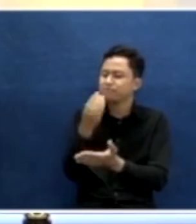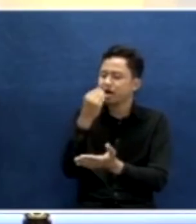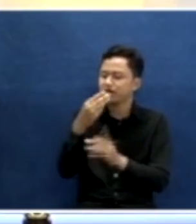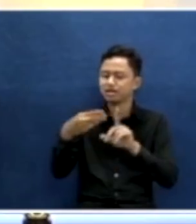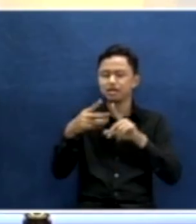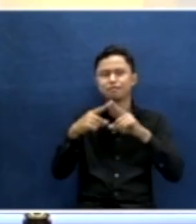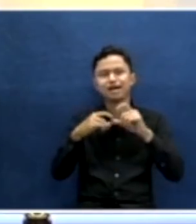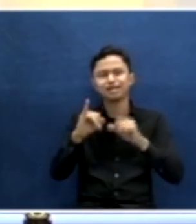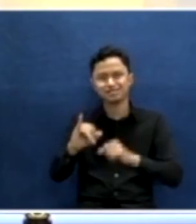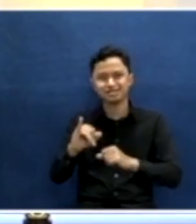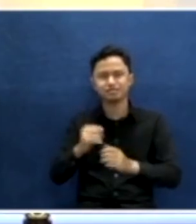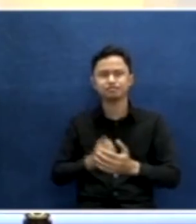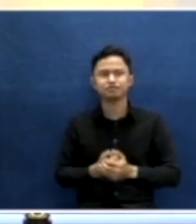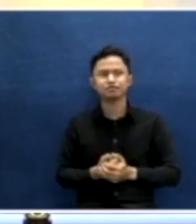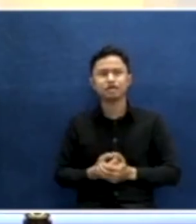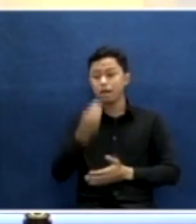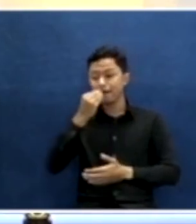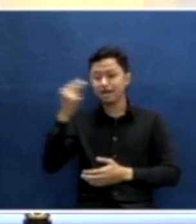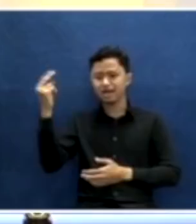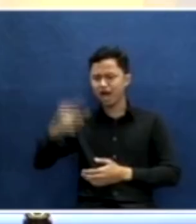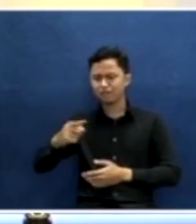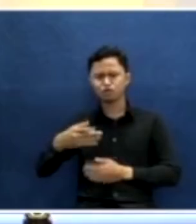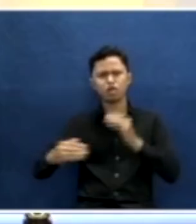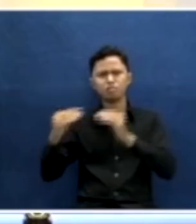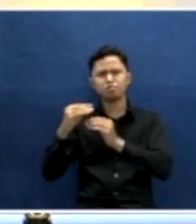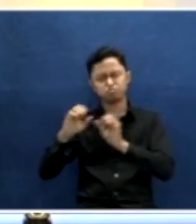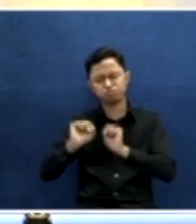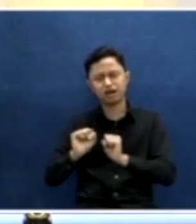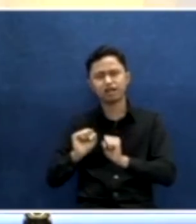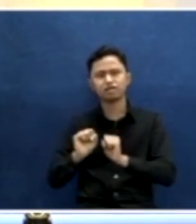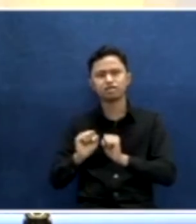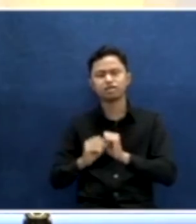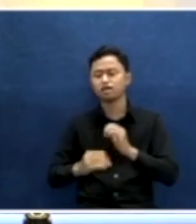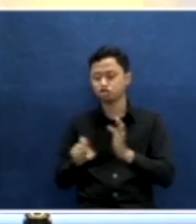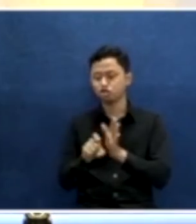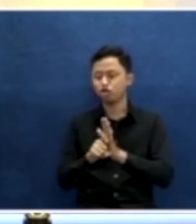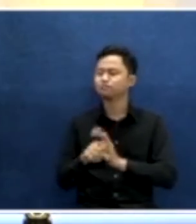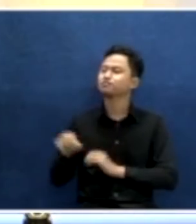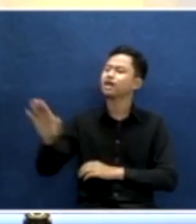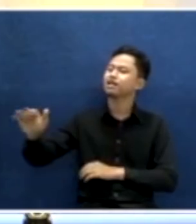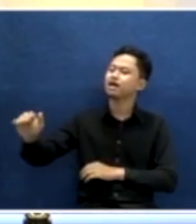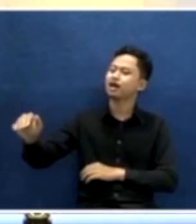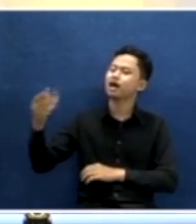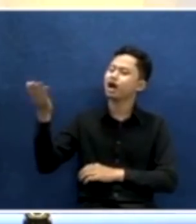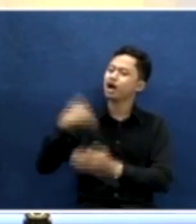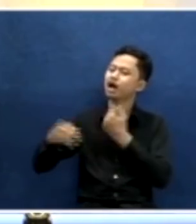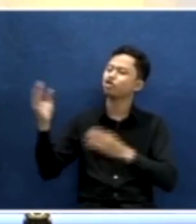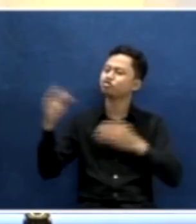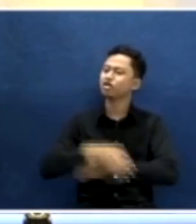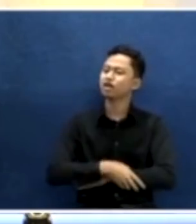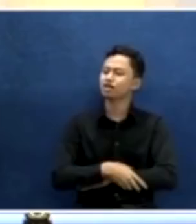makanan haram itu kan lebih parah daripada makanan basi makanya ketika kita ngomong nak salat nak